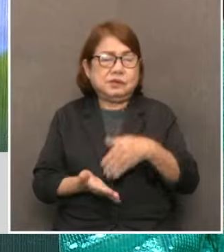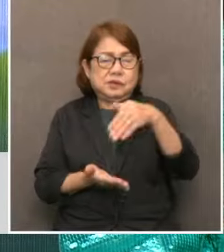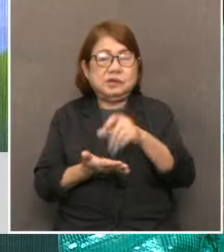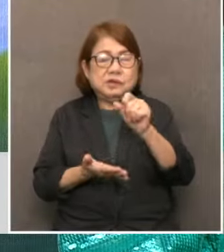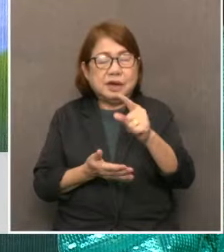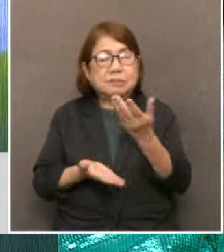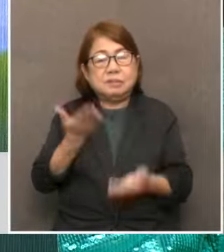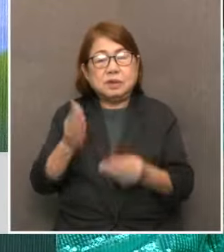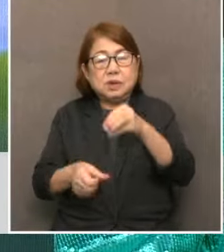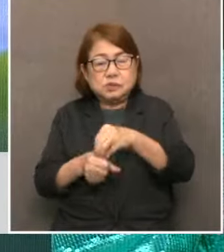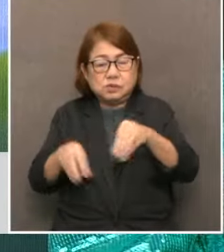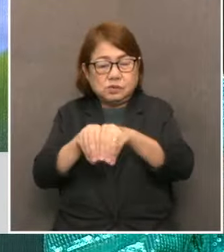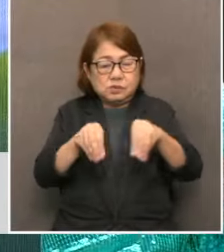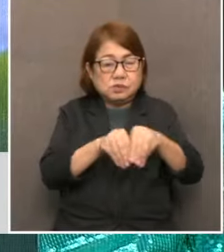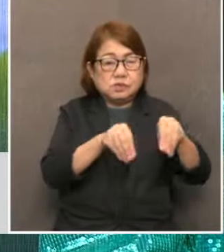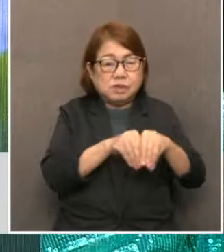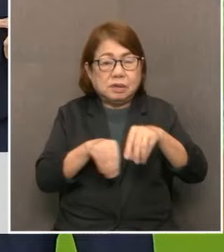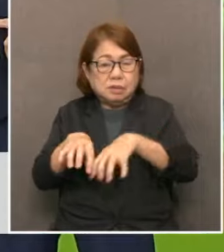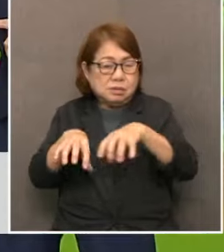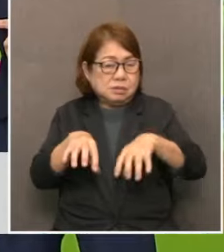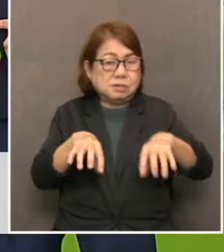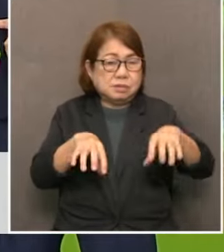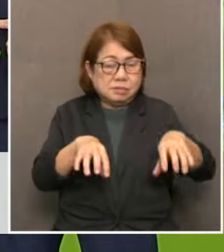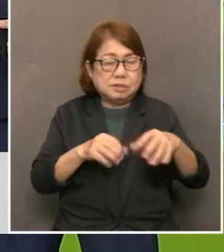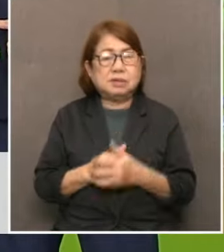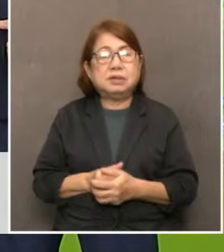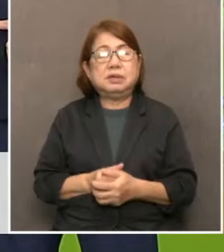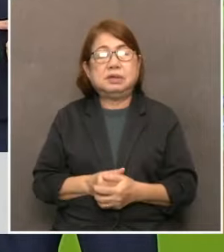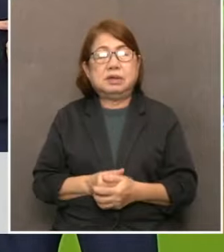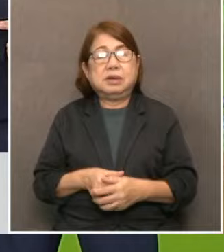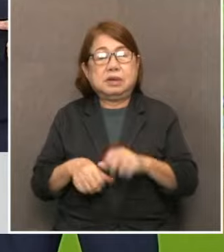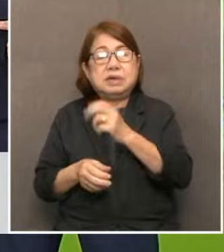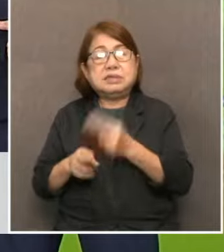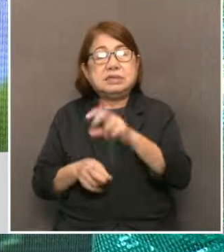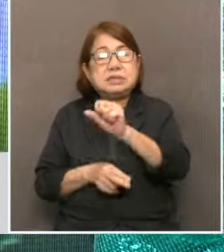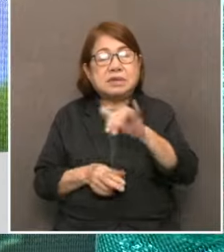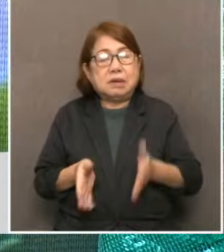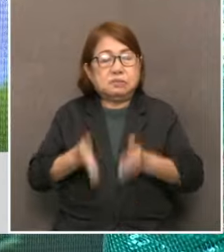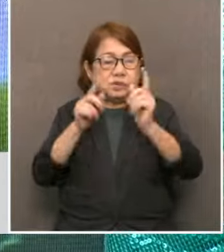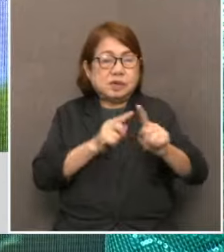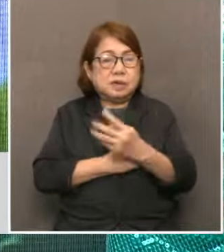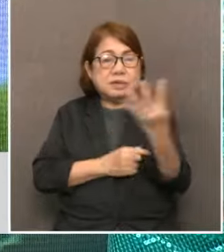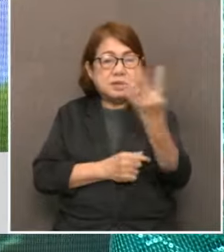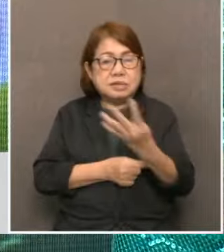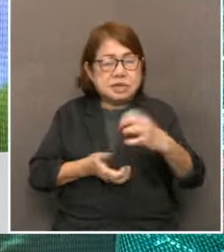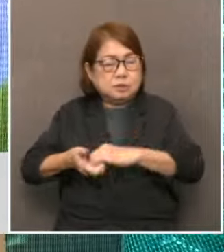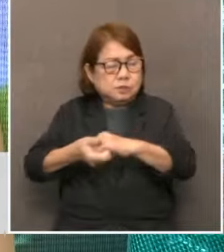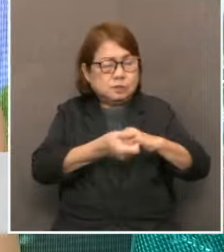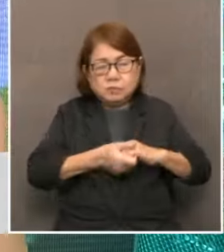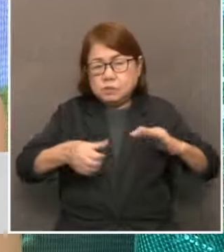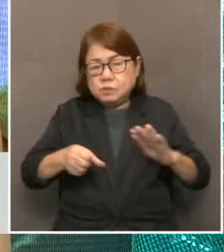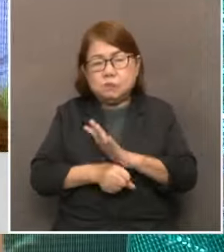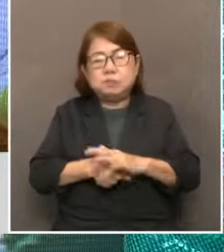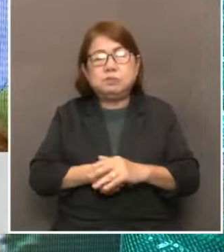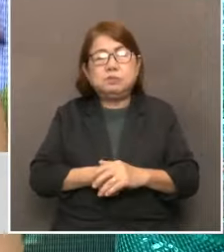3เซ็นเต 3 restyไอคอนสยามด้วยนะคะแล้วก็ทางสยามพอนด้วย 4ตึกจัดกิจกรรมแน่นตลอดทั้งปีนะเอ้ย